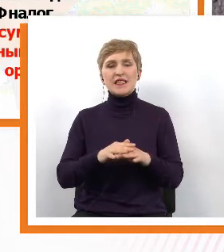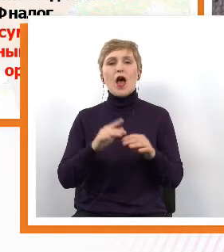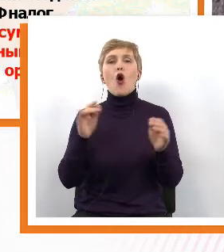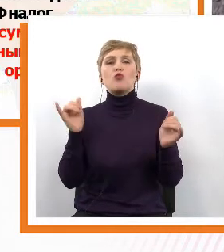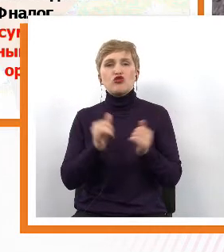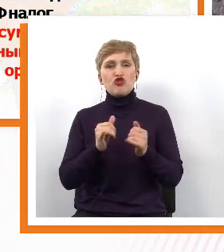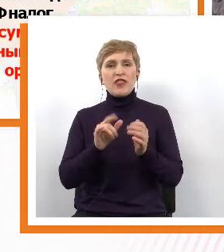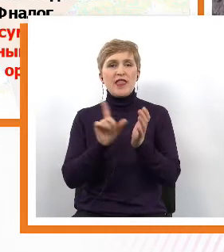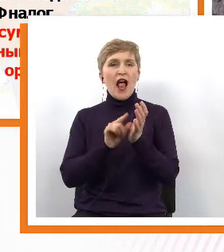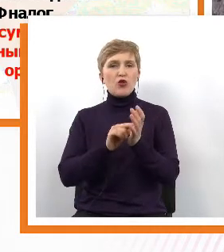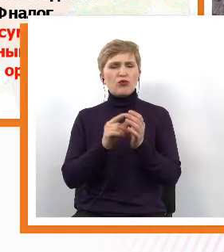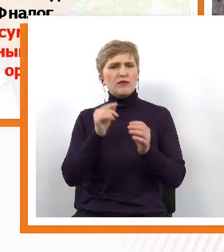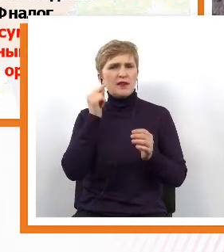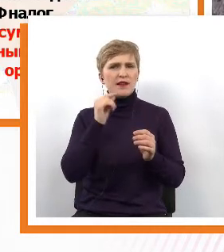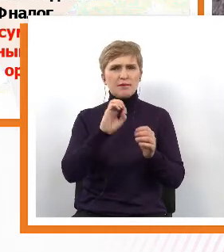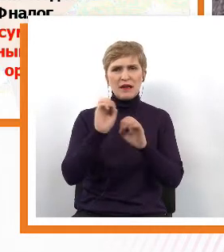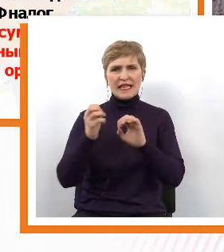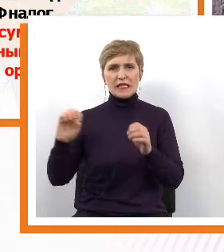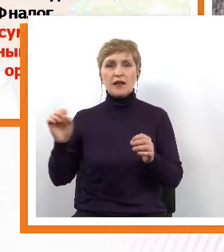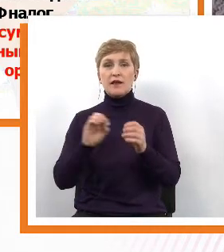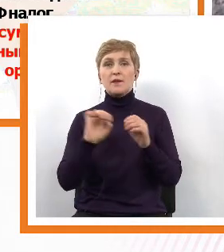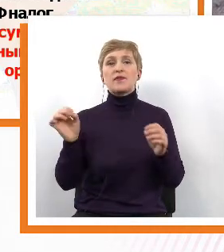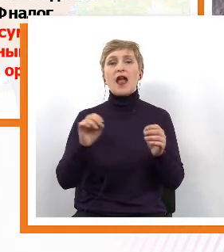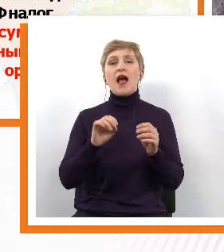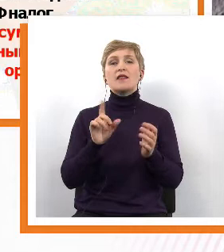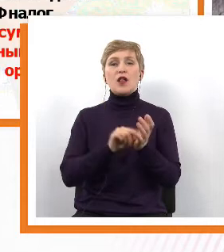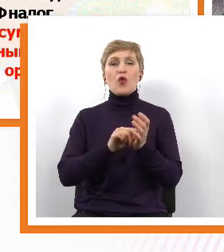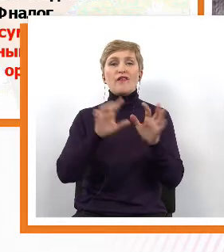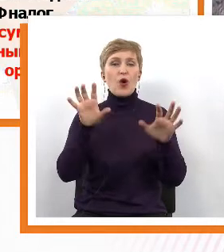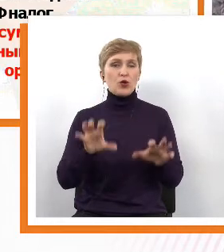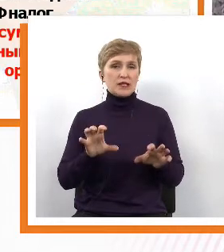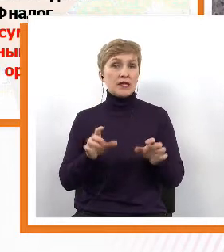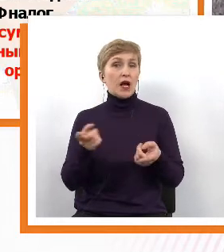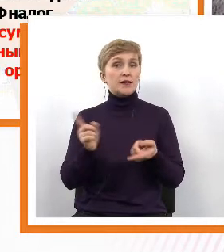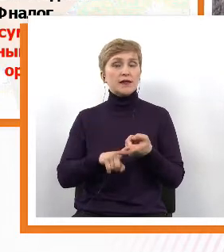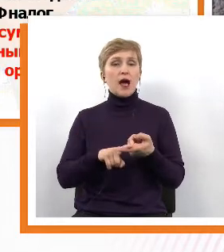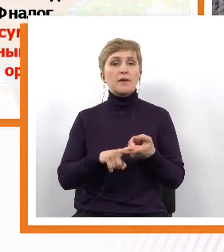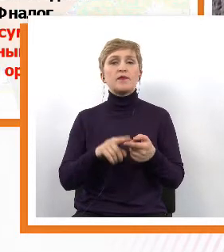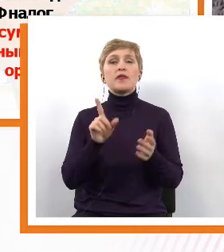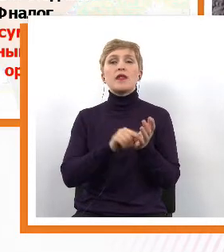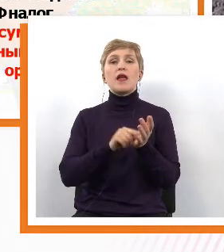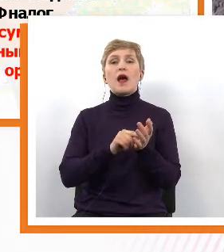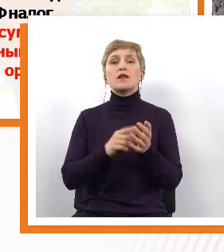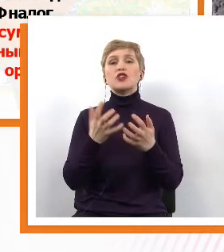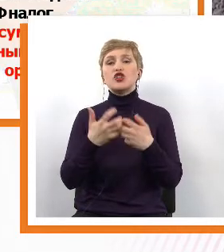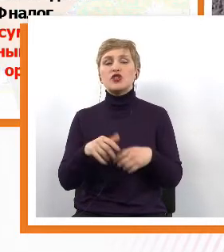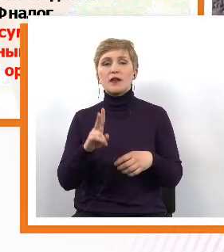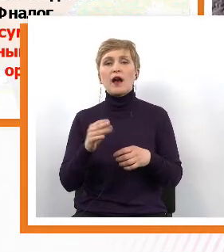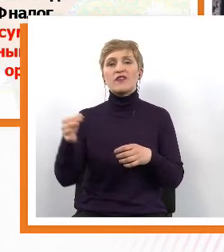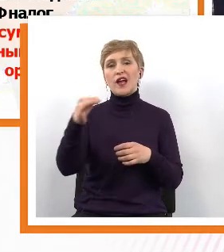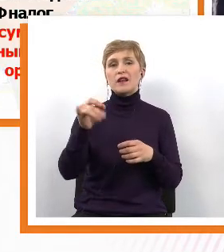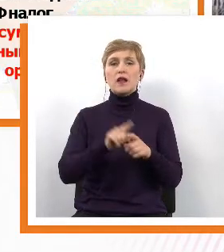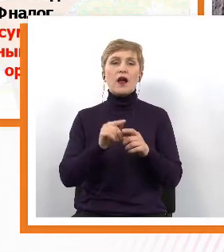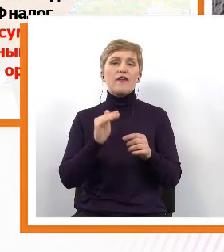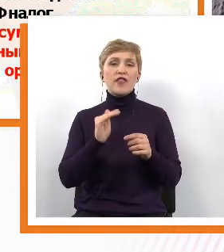такие хитросплетения уже у нас налогового кодекса. Касаемо, значит, налога, исчисленного как в региональный, так и в